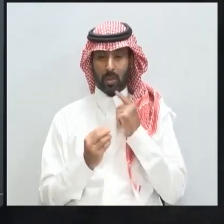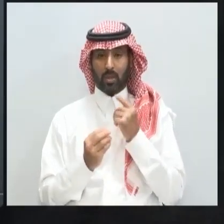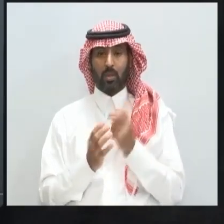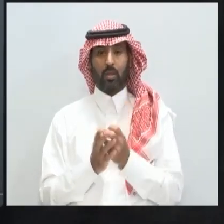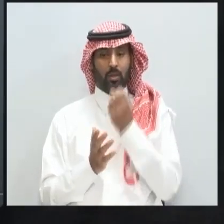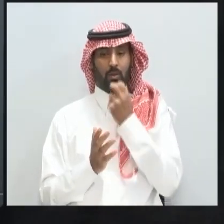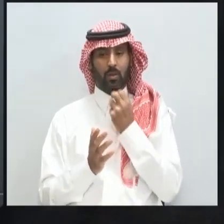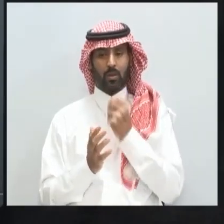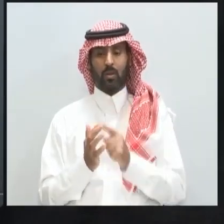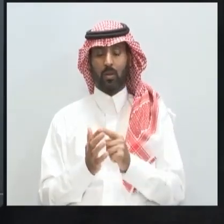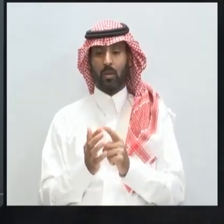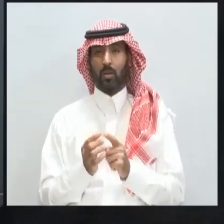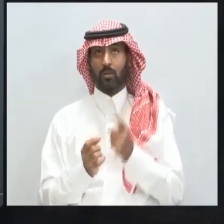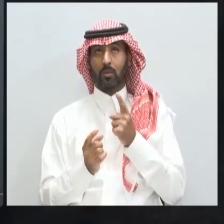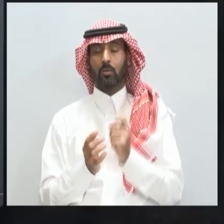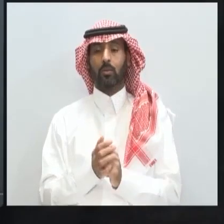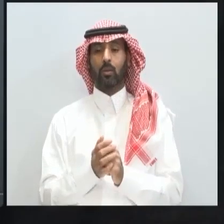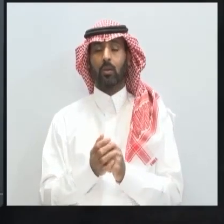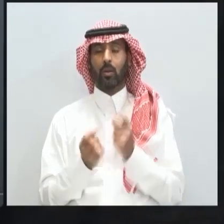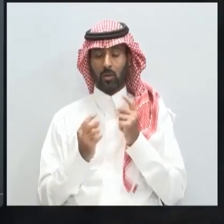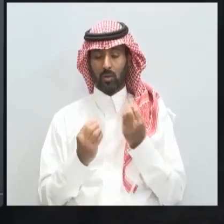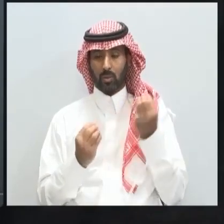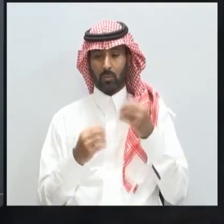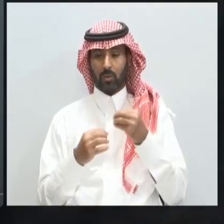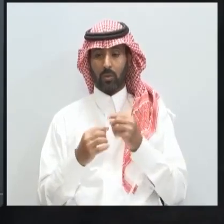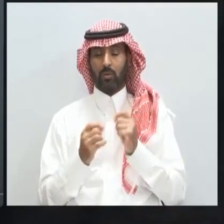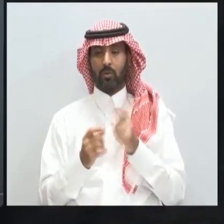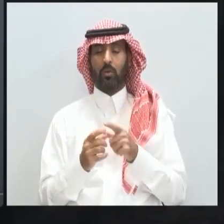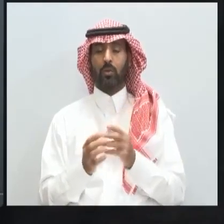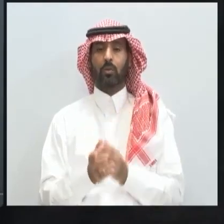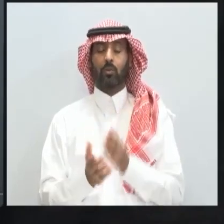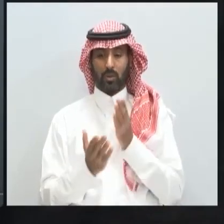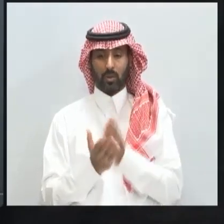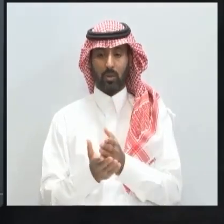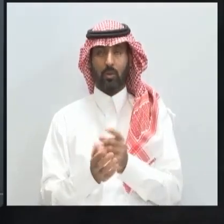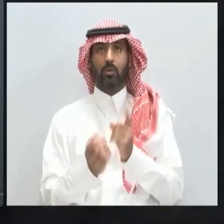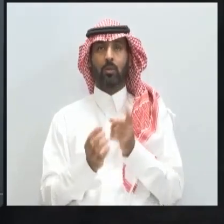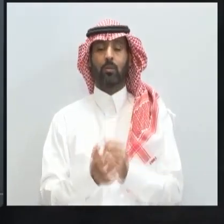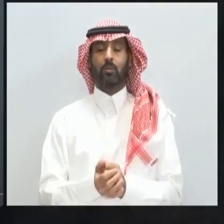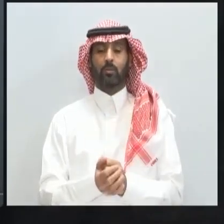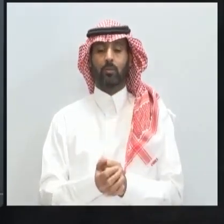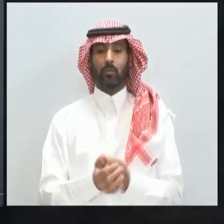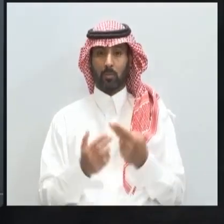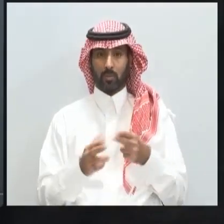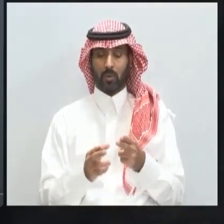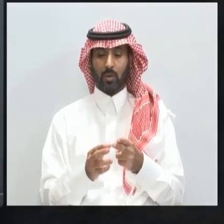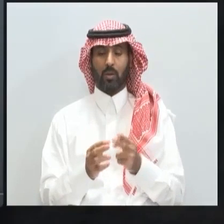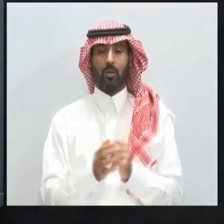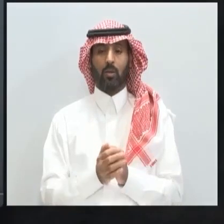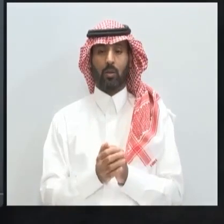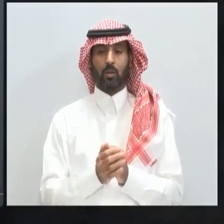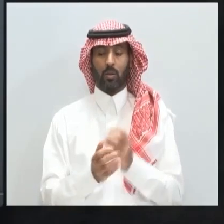القران سائلين الله تعالى التوفيق والسداد والهدايه والرشاد وفي بدايه شرحنا له هذه